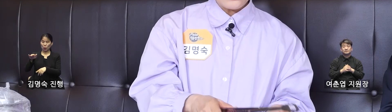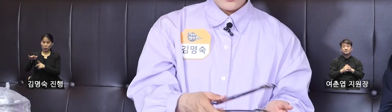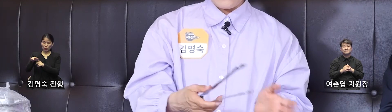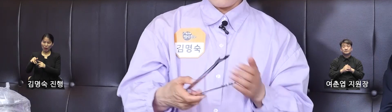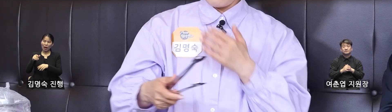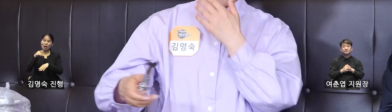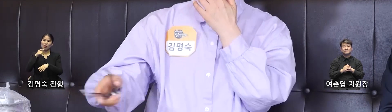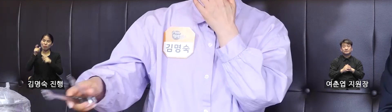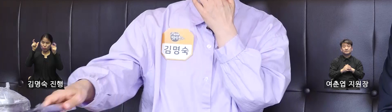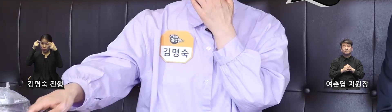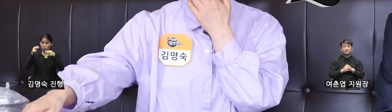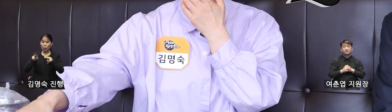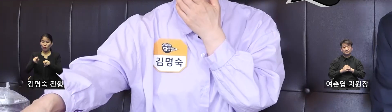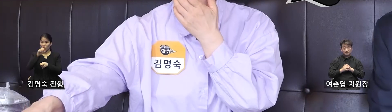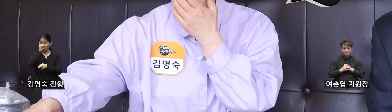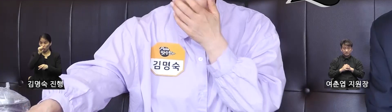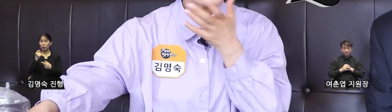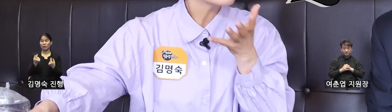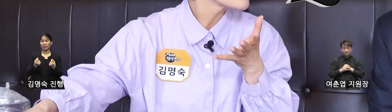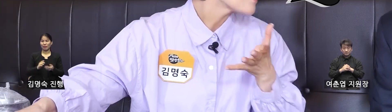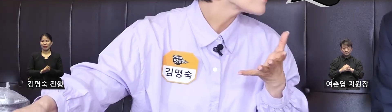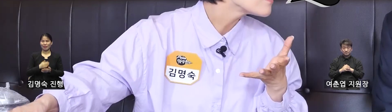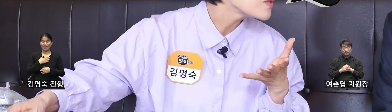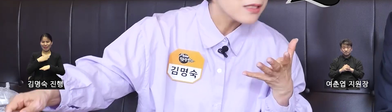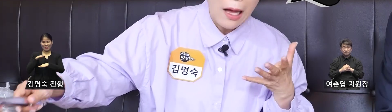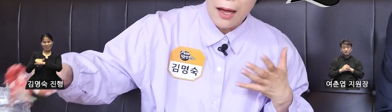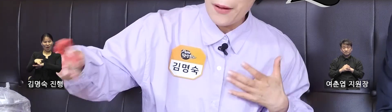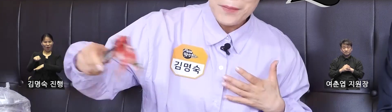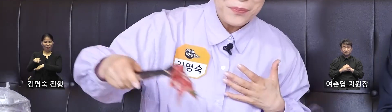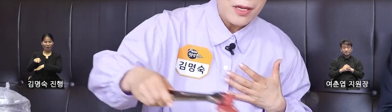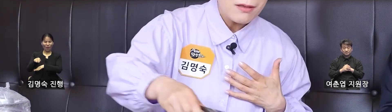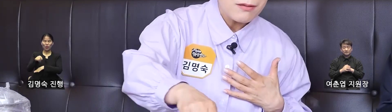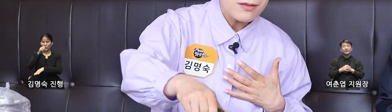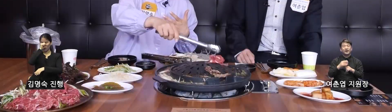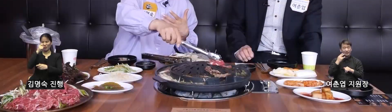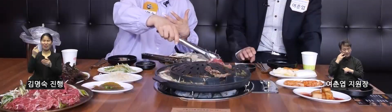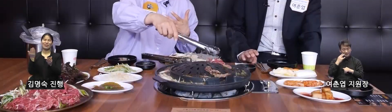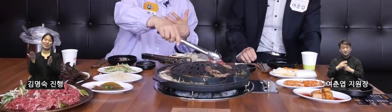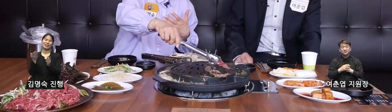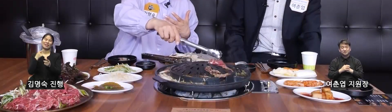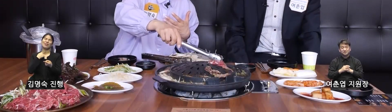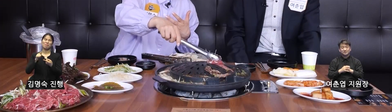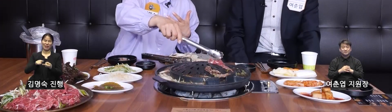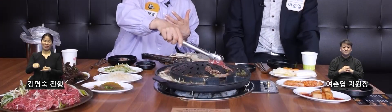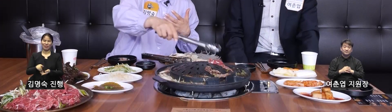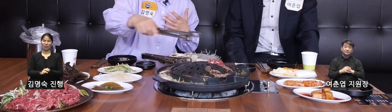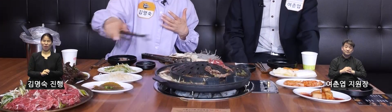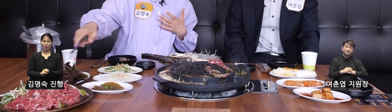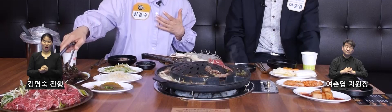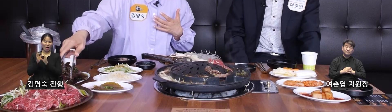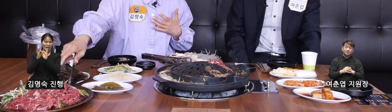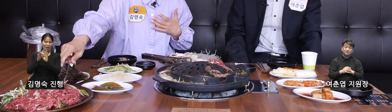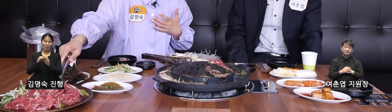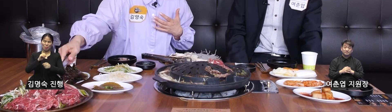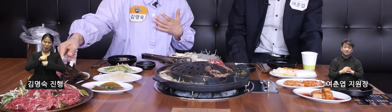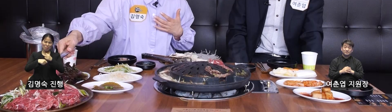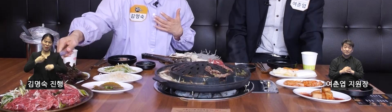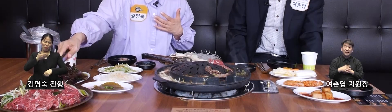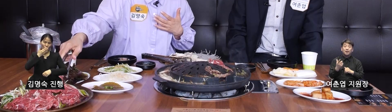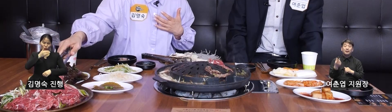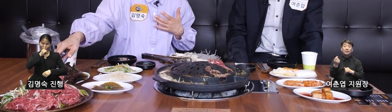딱 좋은데, 이제 제 스타일을 찾았습니다. 네. 근데 이제 무한 리필이라고 하니까요. 네,